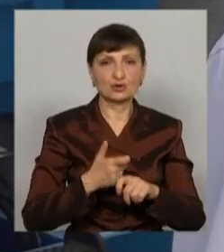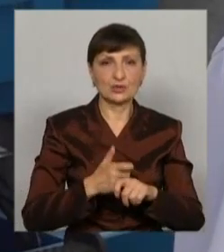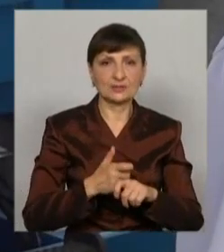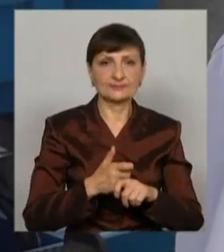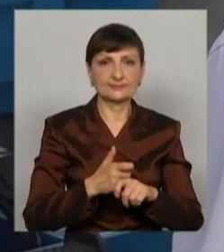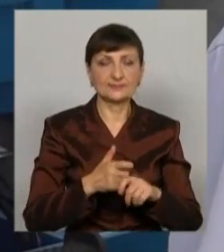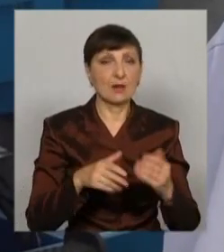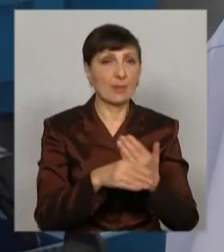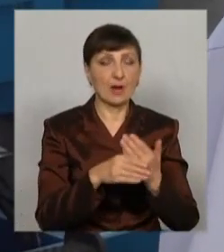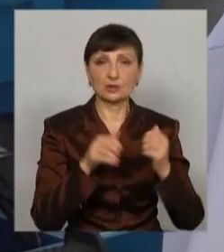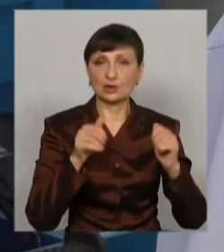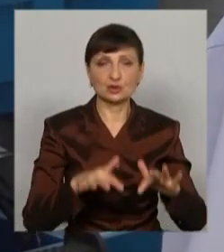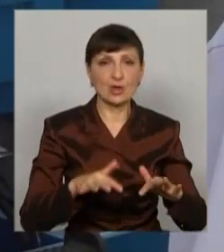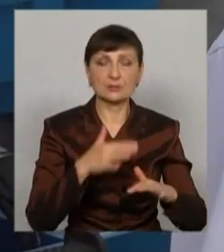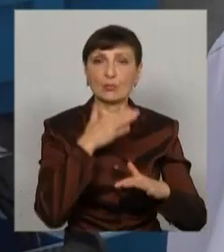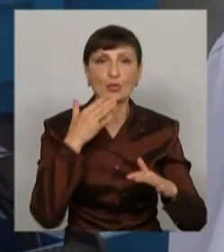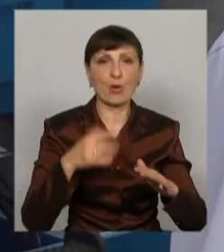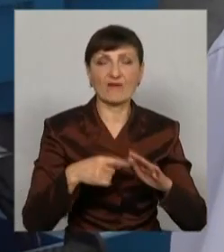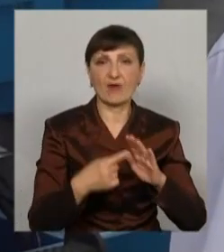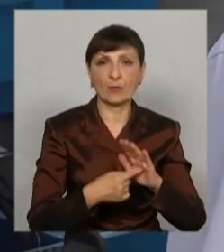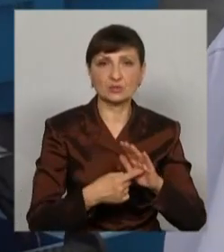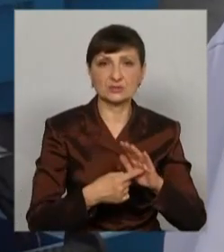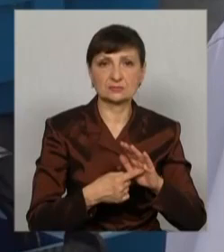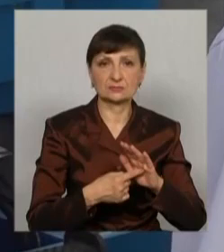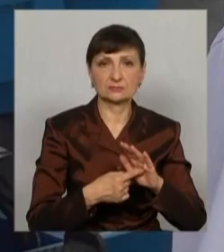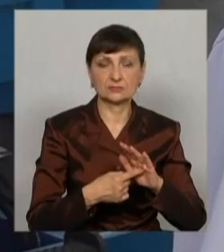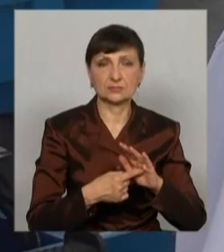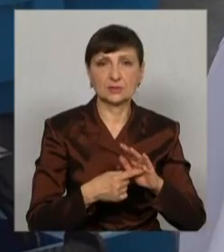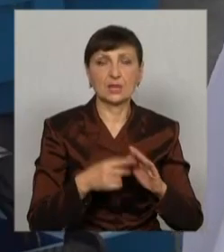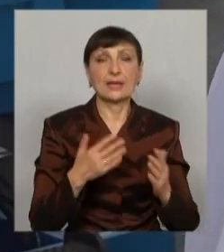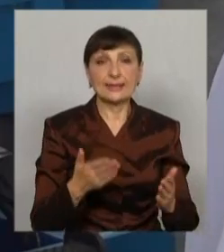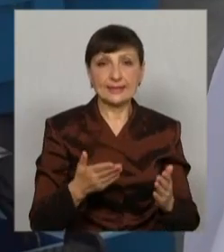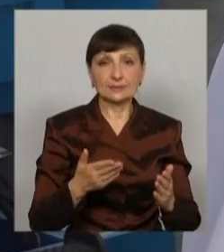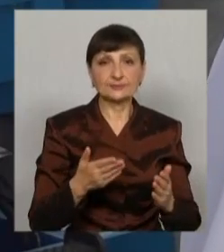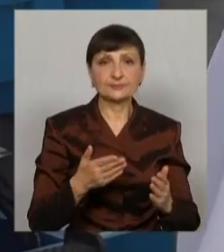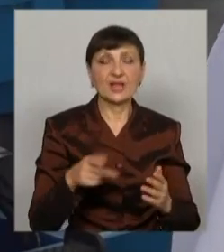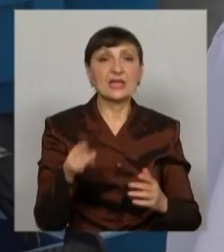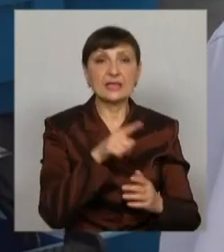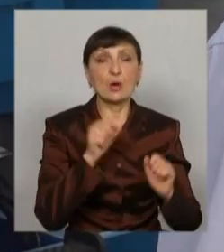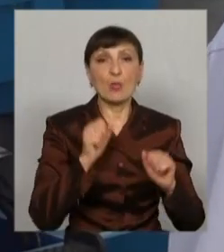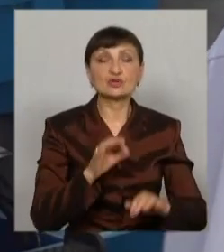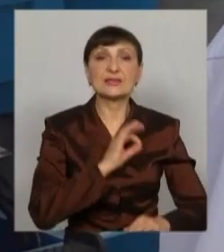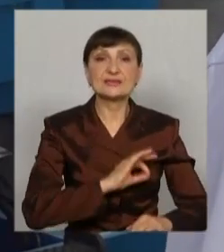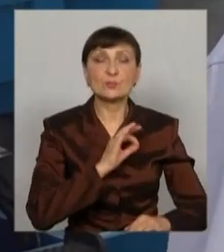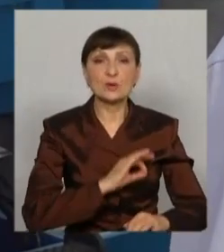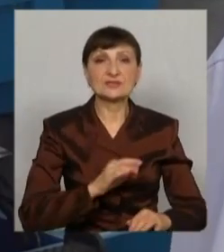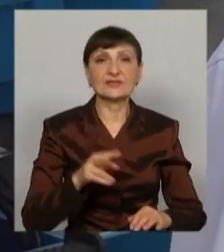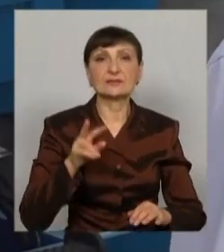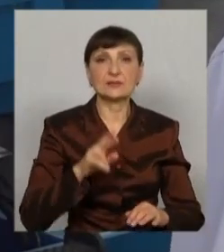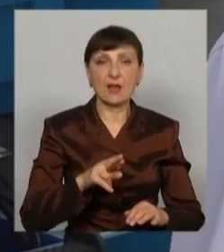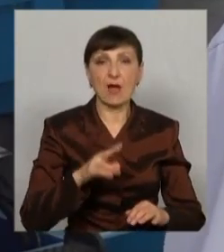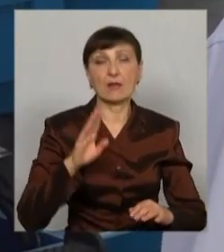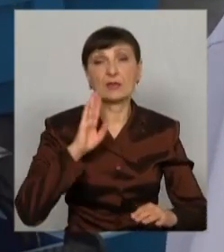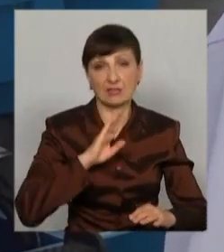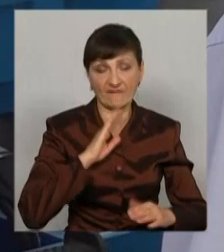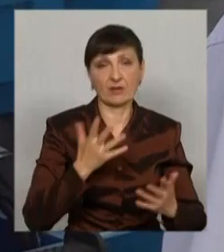очень позволяют решать вот эти вопросы, которые я ранее говорил. Вот. И их можно использовать для водного